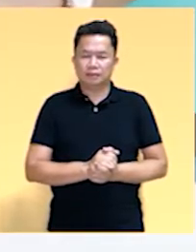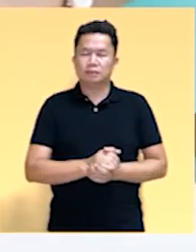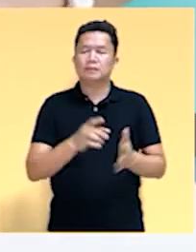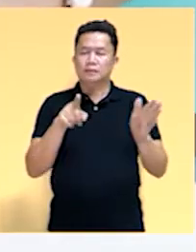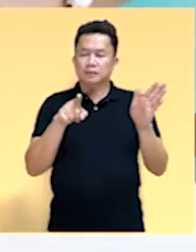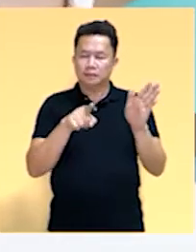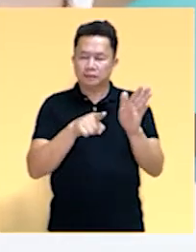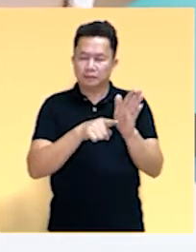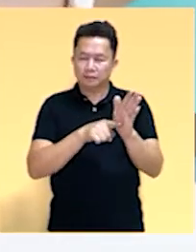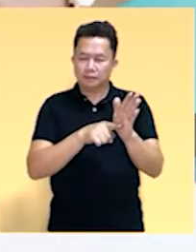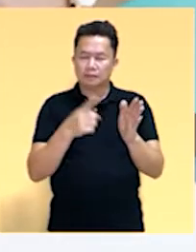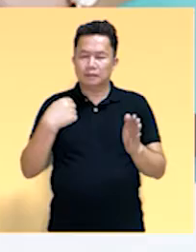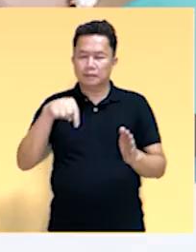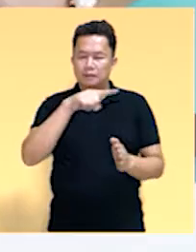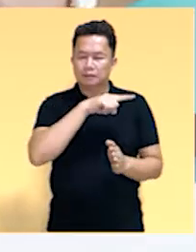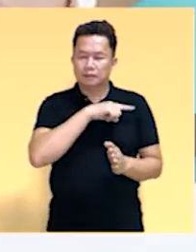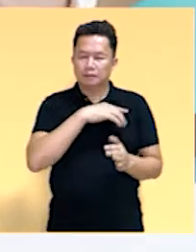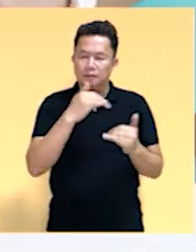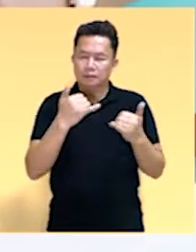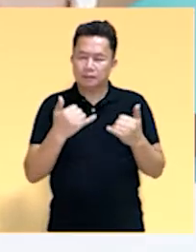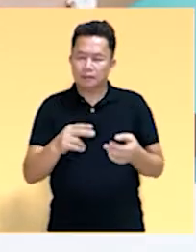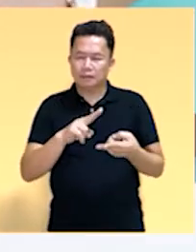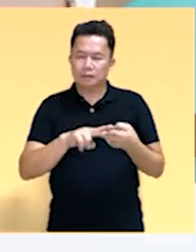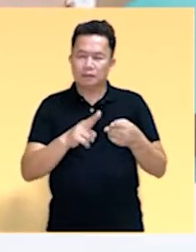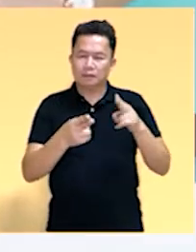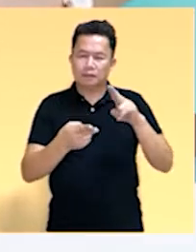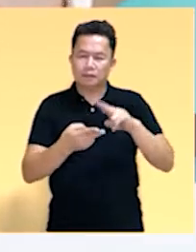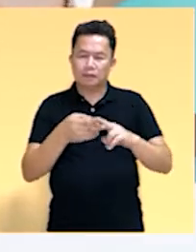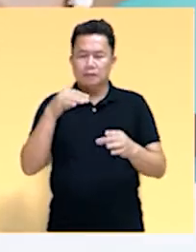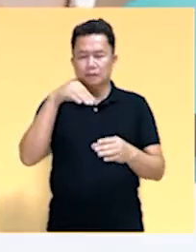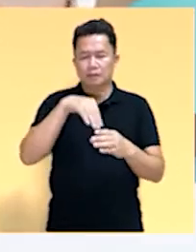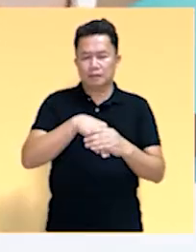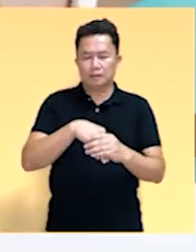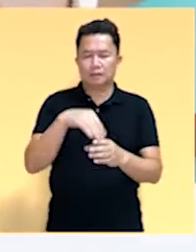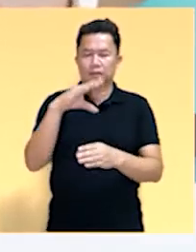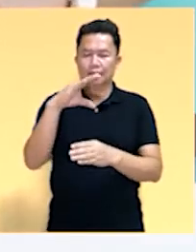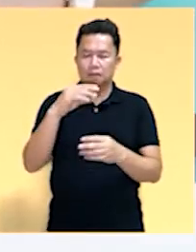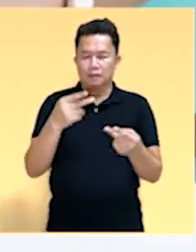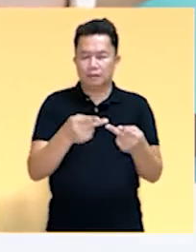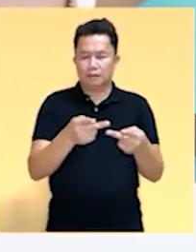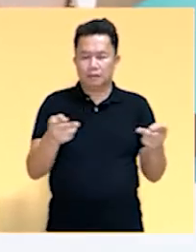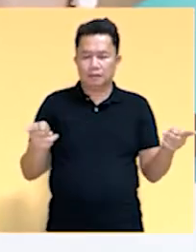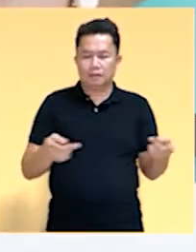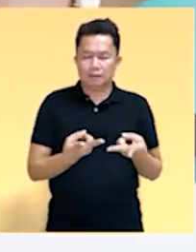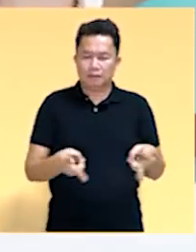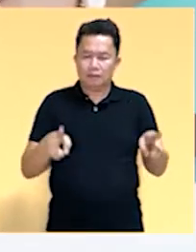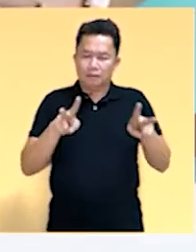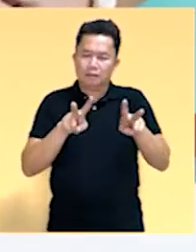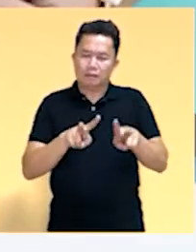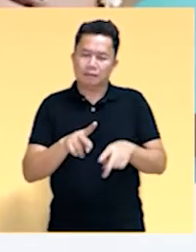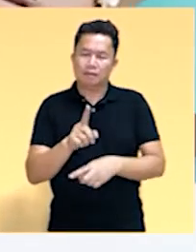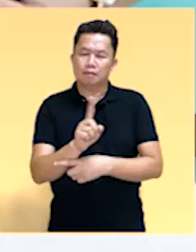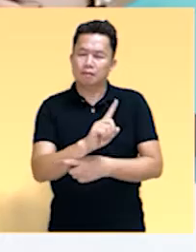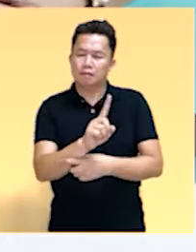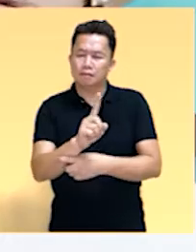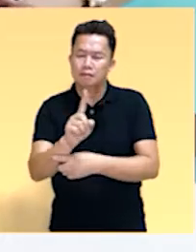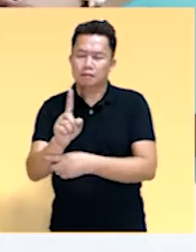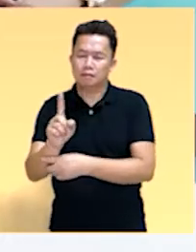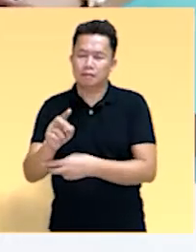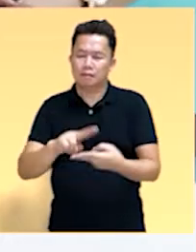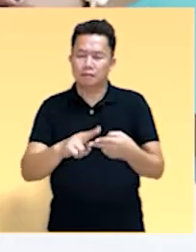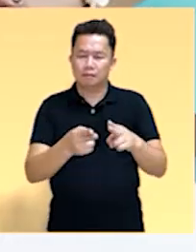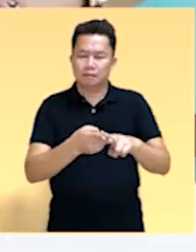Isasubtract naman natin ngayon ang mga numbers na nasa hundreds na place value. Ano-anong mga numbers na